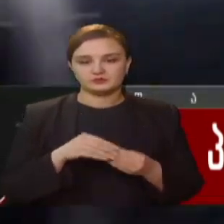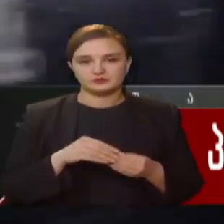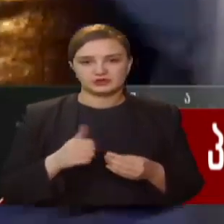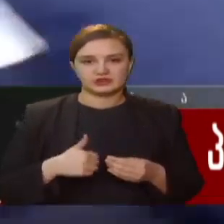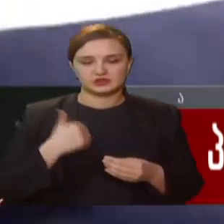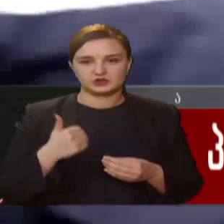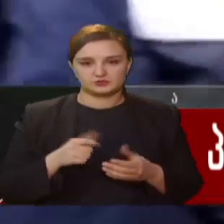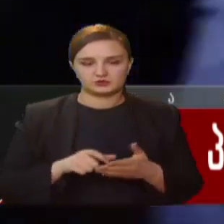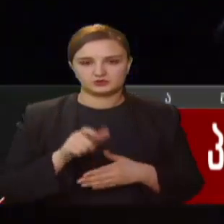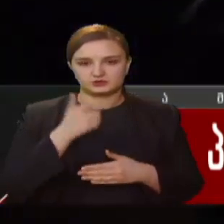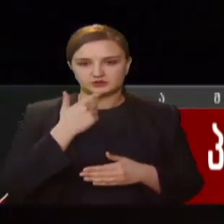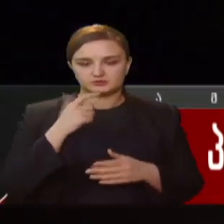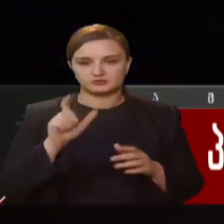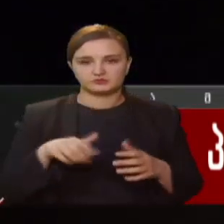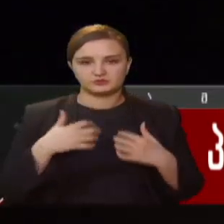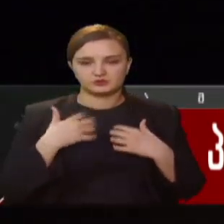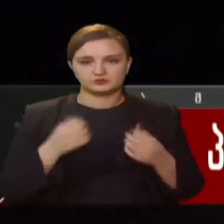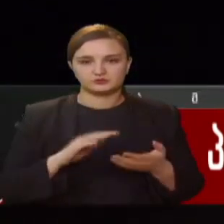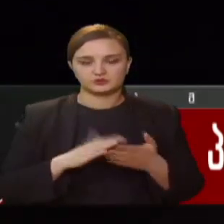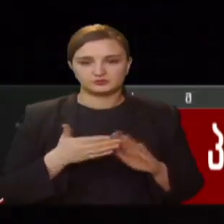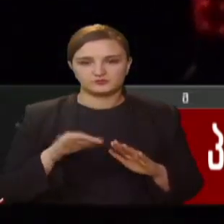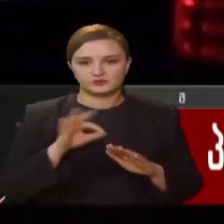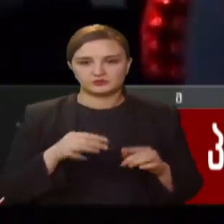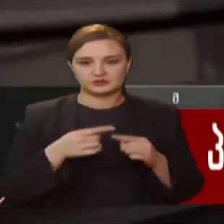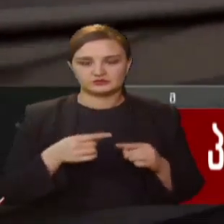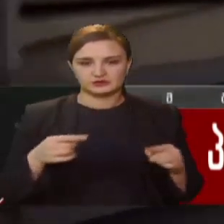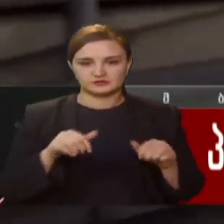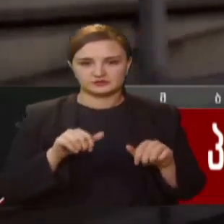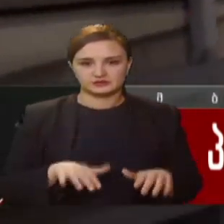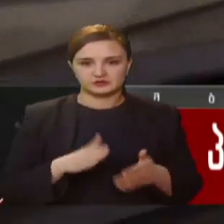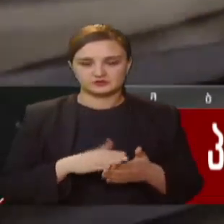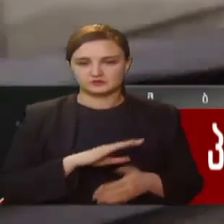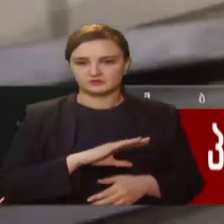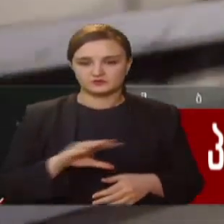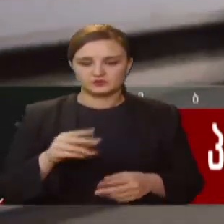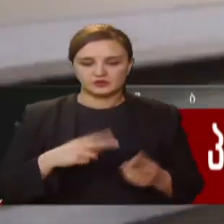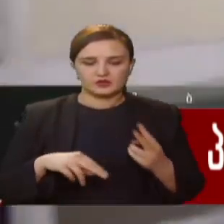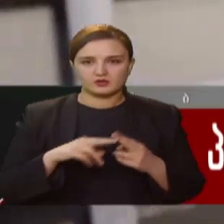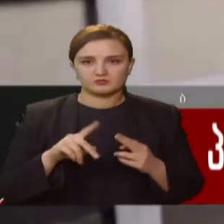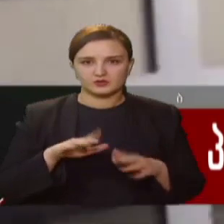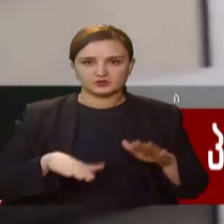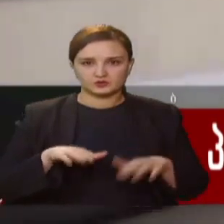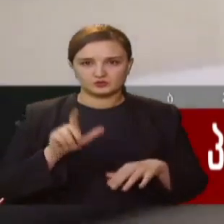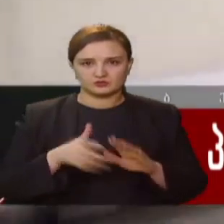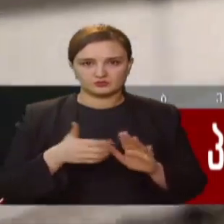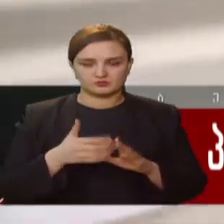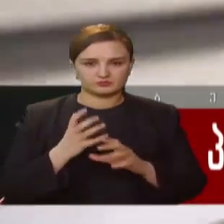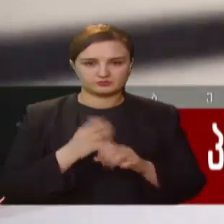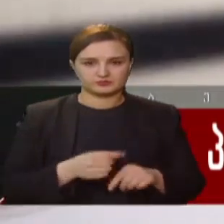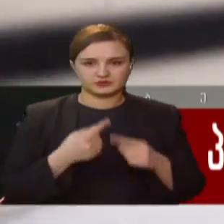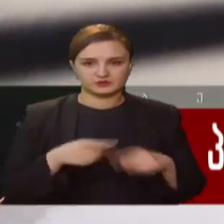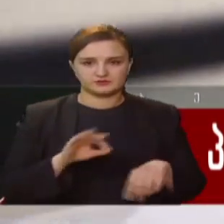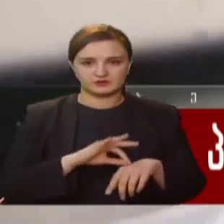ღირსეულად. მიხეილ სააკაშვილის ჯანმრთელობის მდგომარეობის შესახებ სხვადასხვა დასკვნა არსებობს. ყველა მათგანში საერთო მხოლოდ წონის კლებაა. სხვა